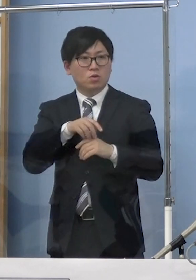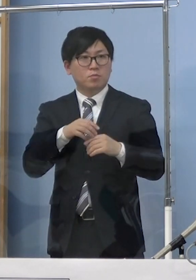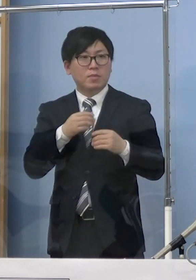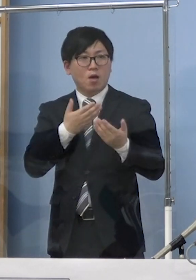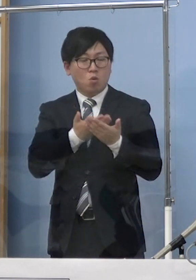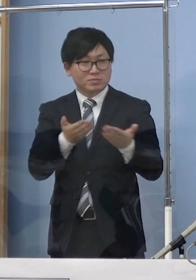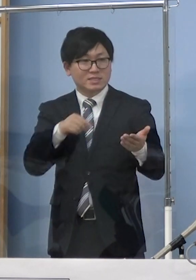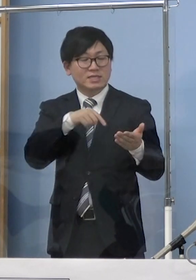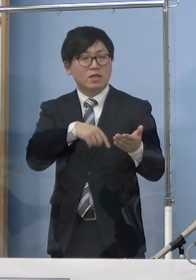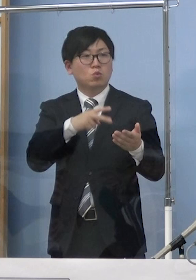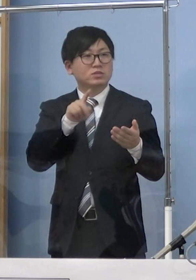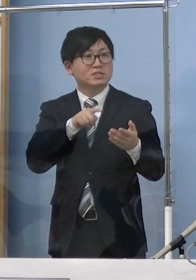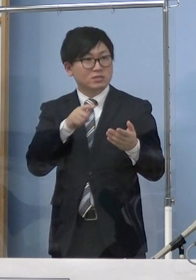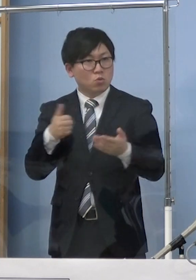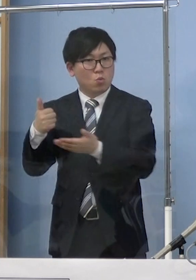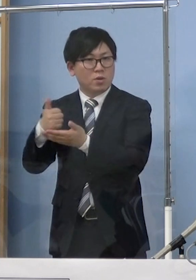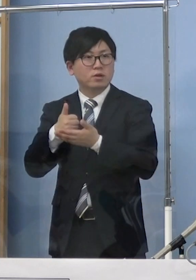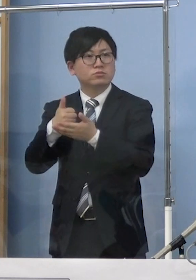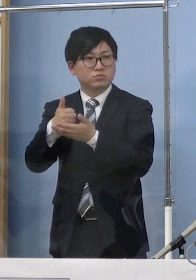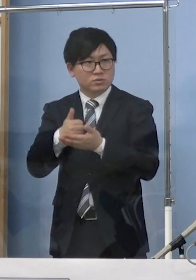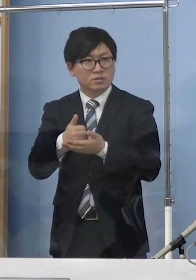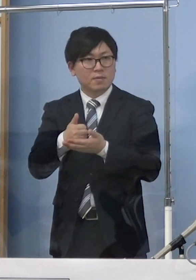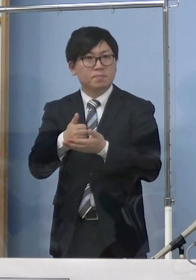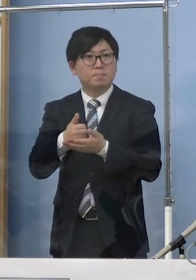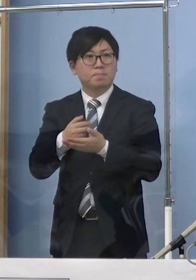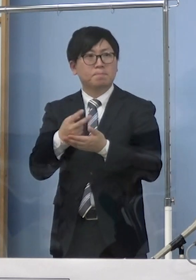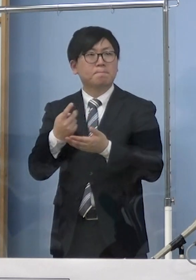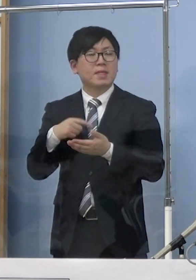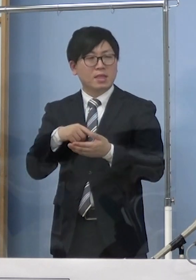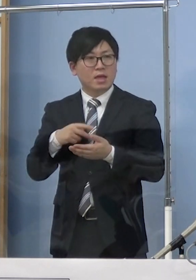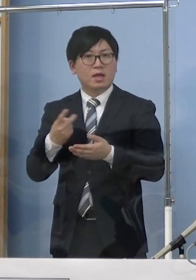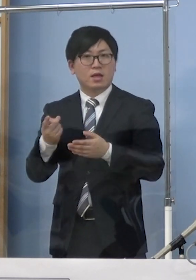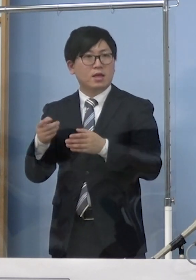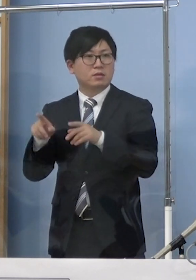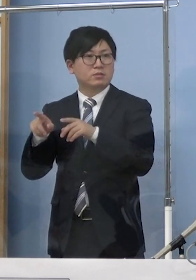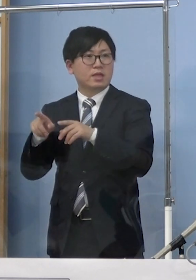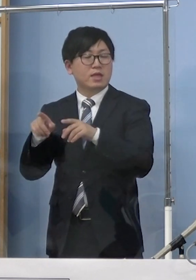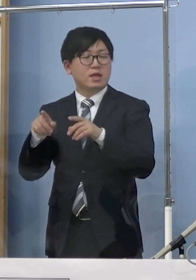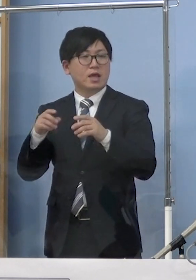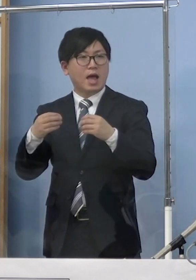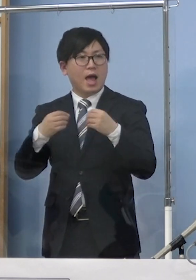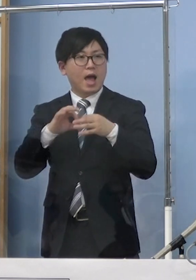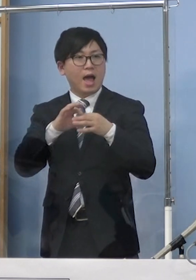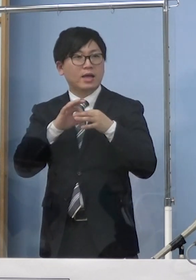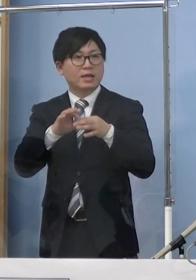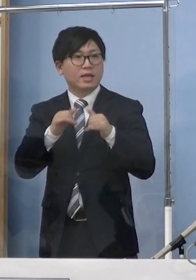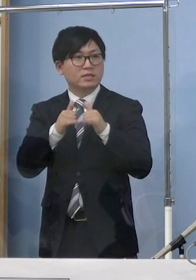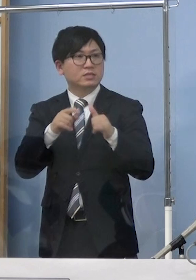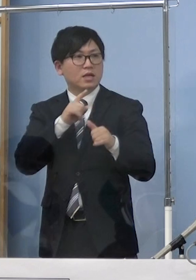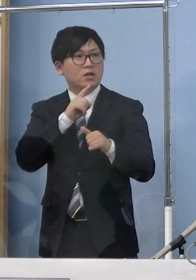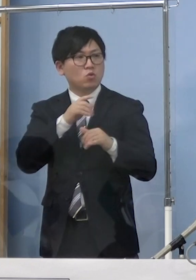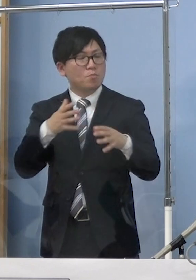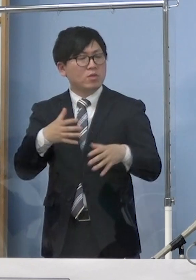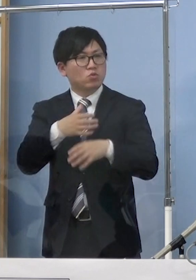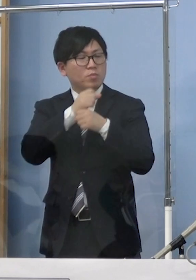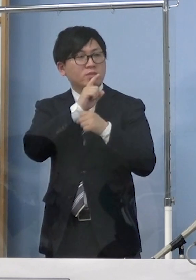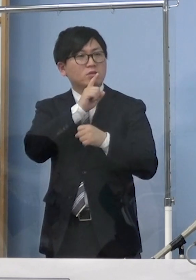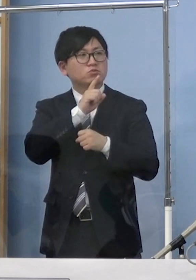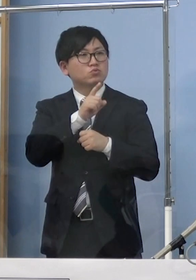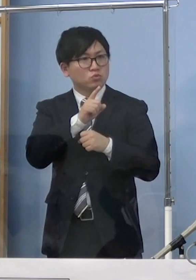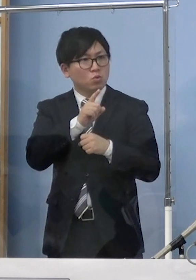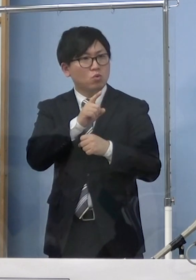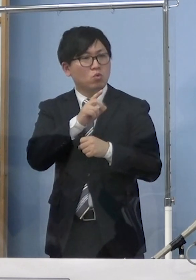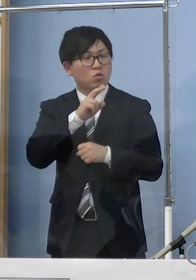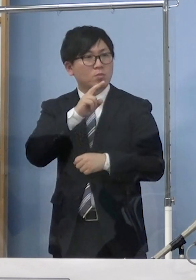として検査を受けて陽性になった方ということですので、全てを包括する言い方であるとすると飲